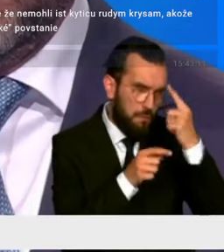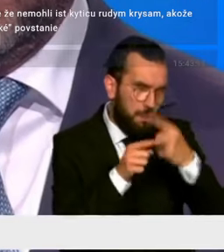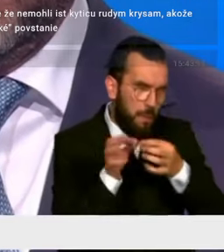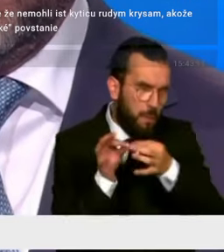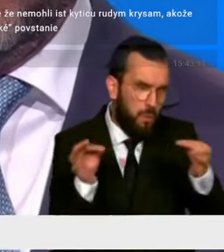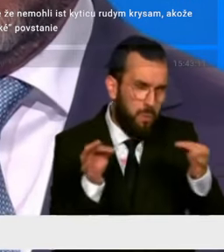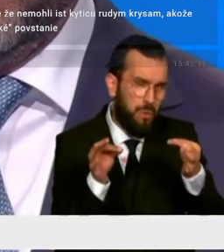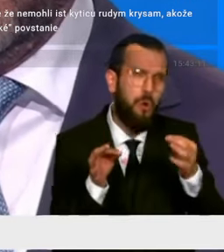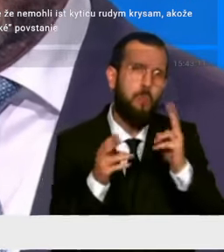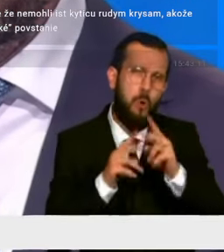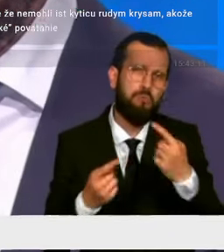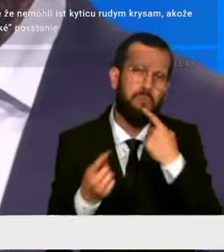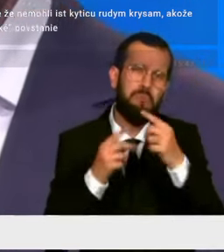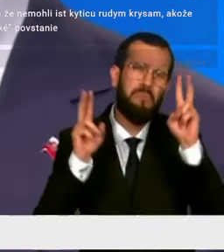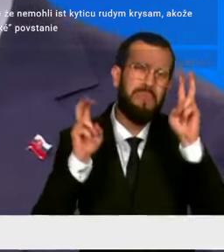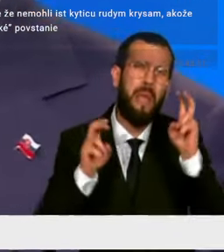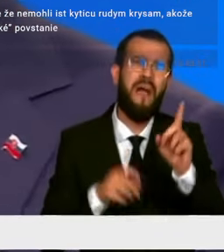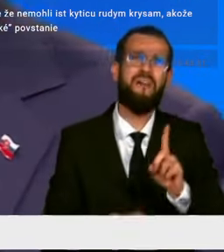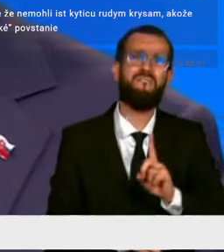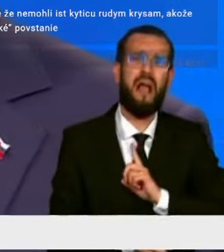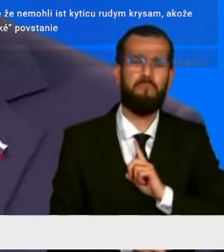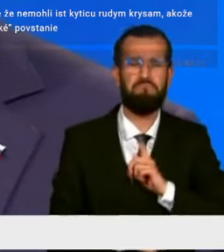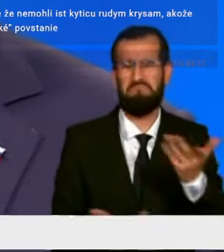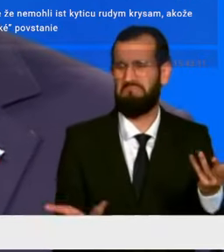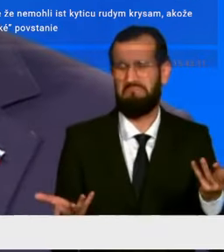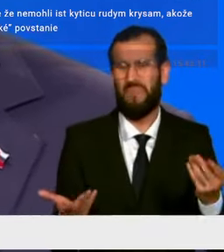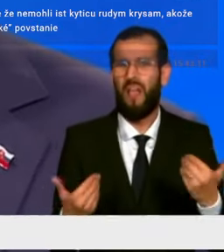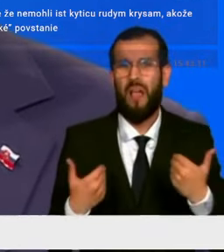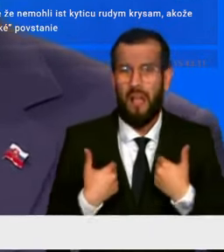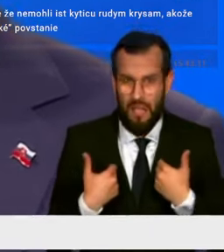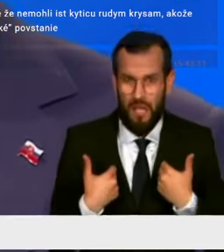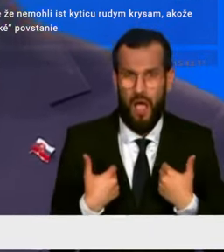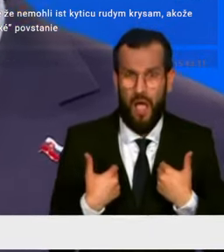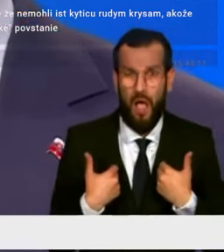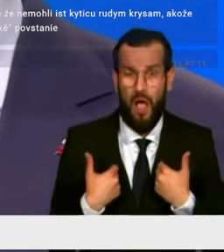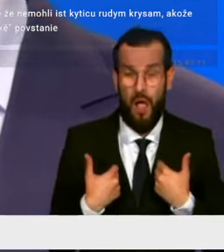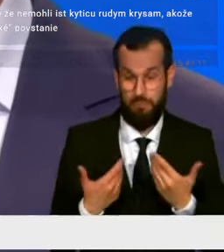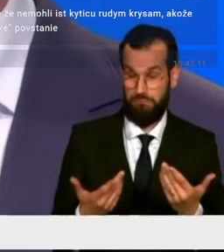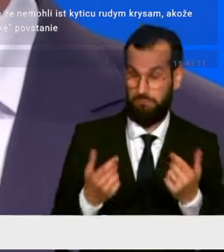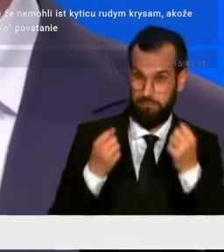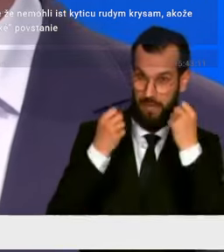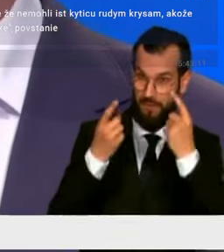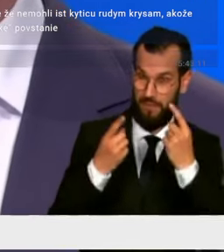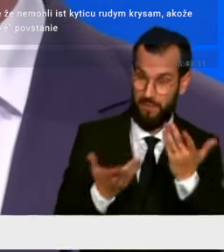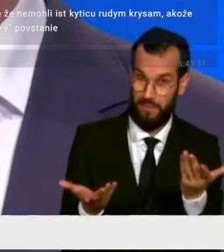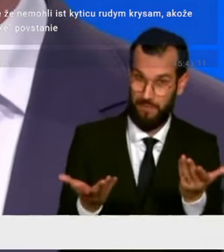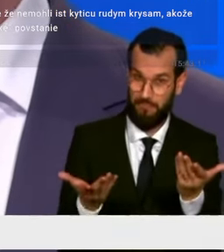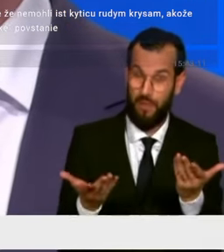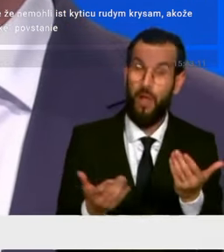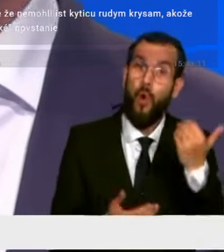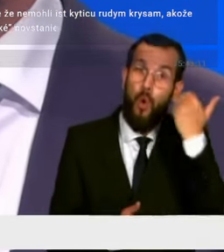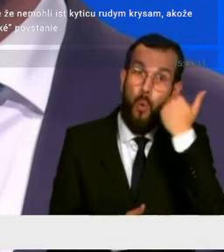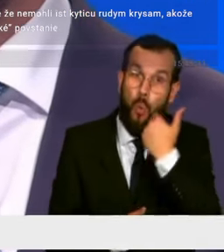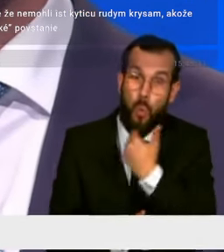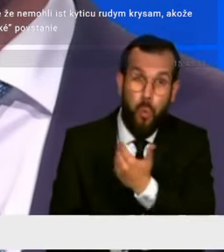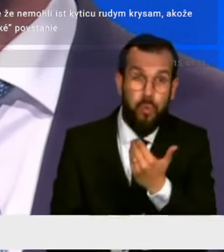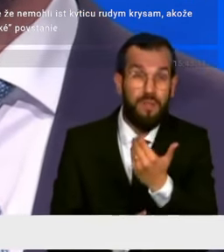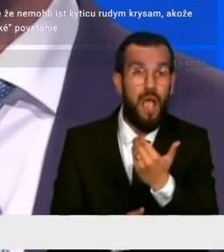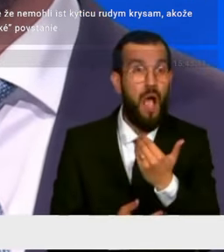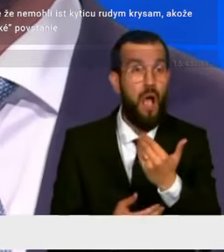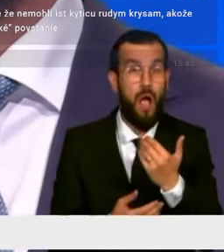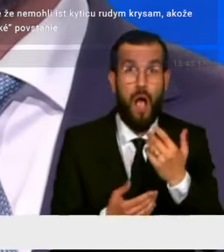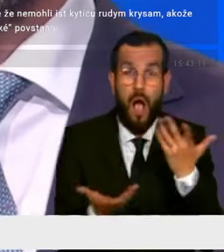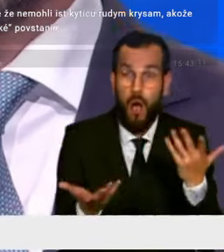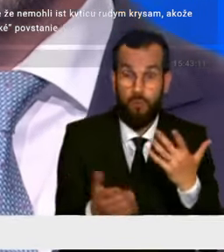hodiny rozprávať čo je vlastenectvo ale ja som úplne úprimne dojatý z toho ako ľudia na tých námestiach